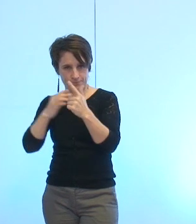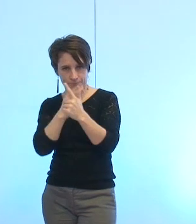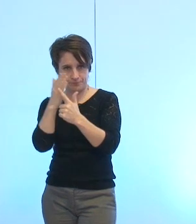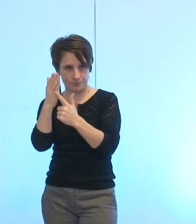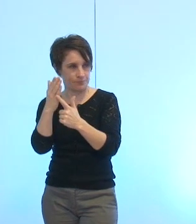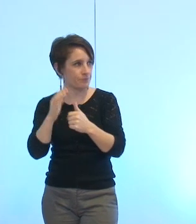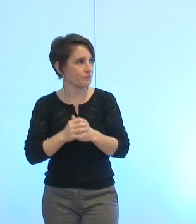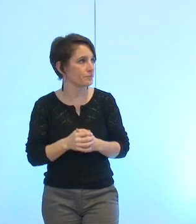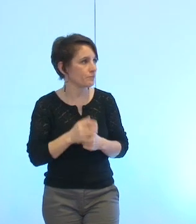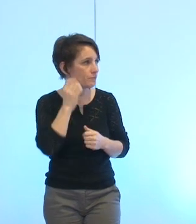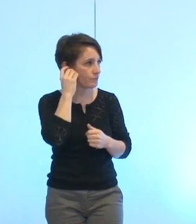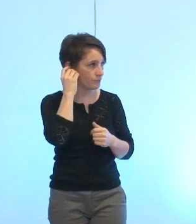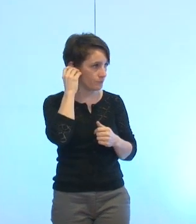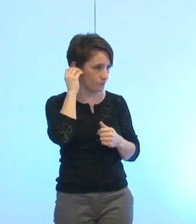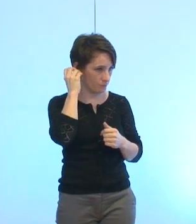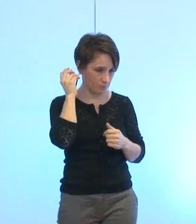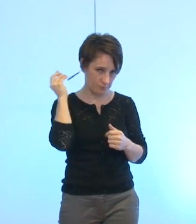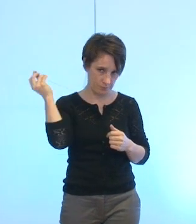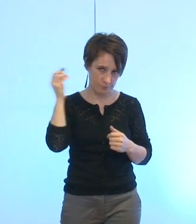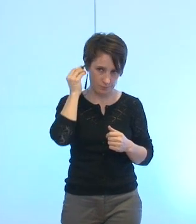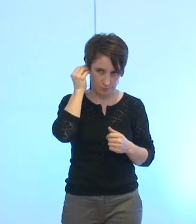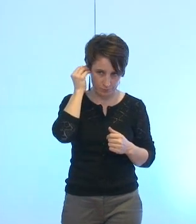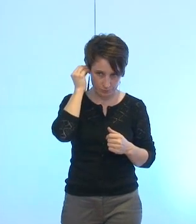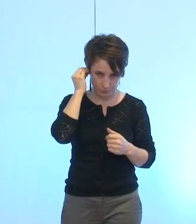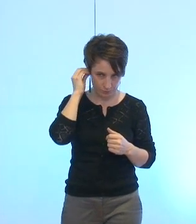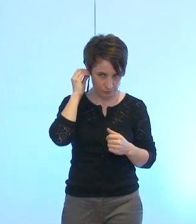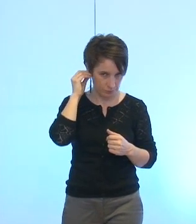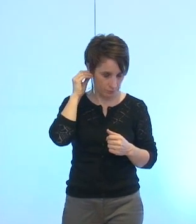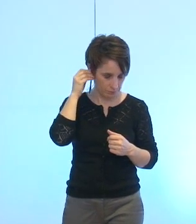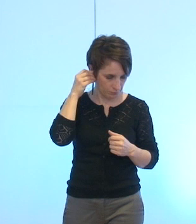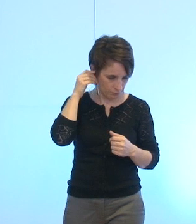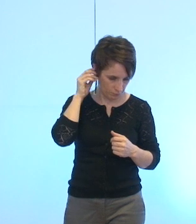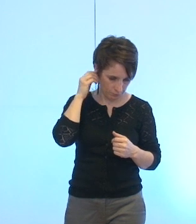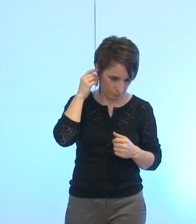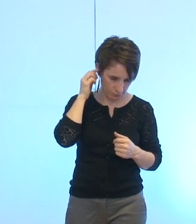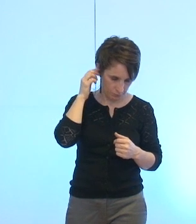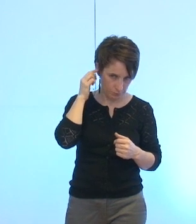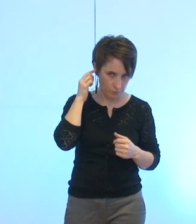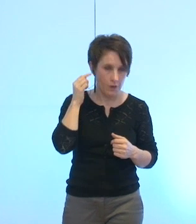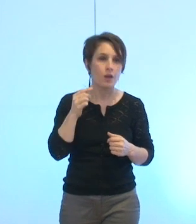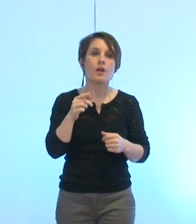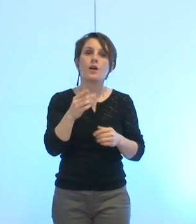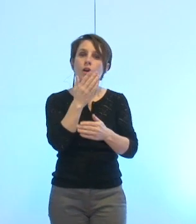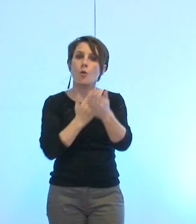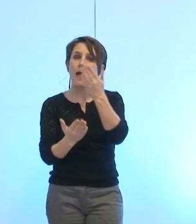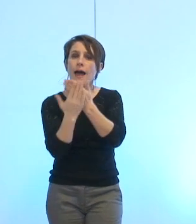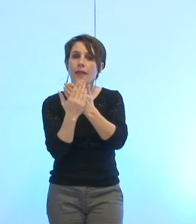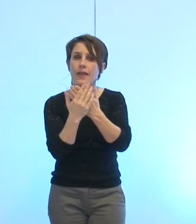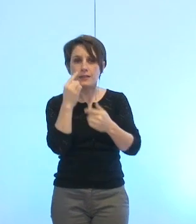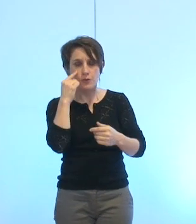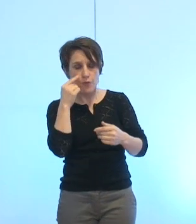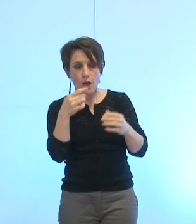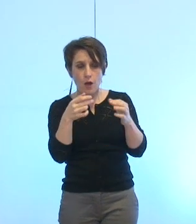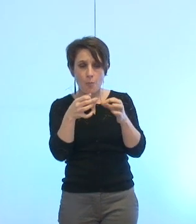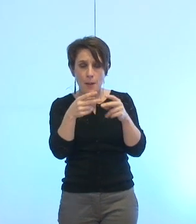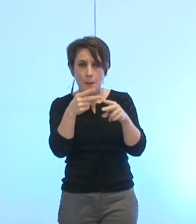périmètre de ravallement obligatoire et ce périmètre vous l'avez en annexe de la délibération